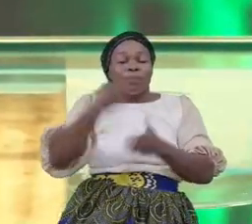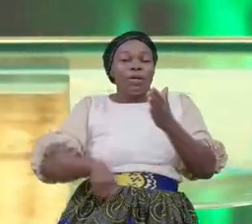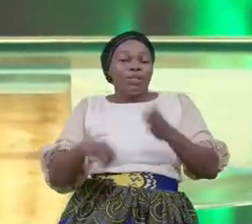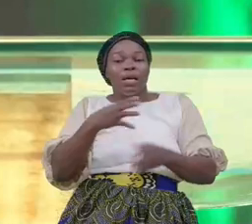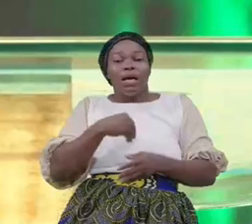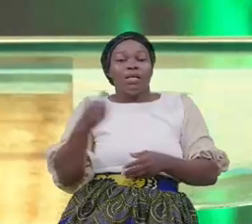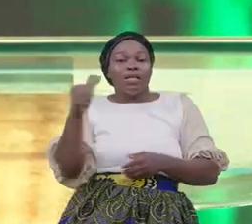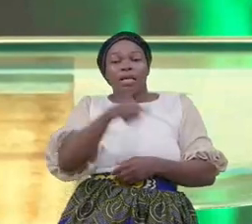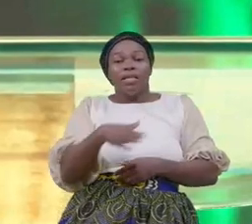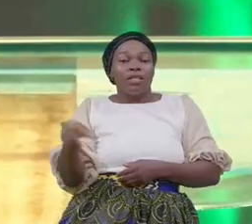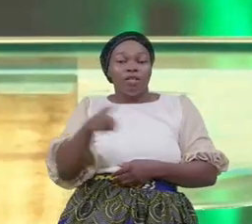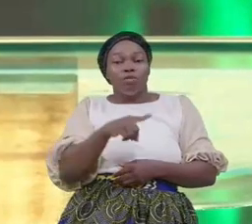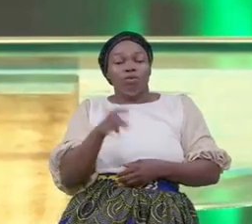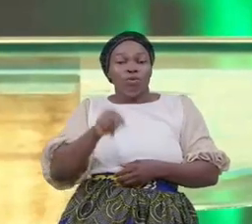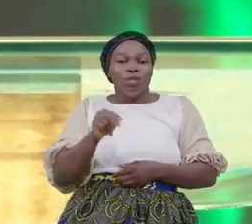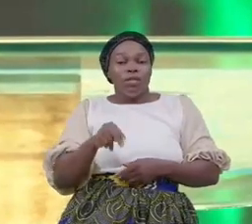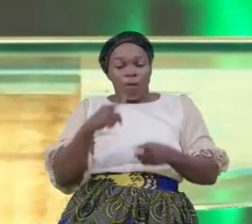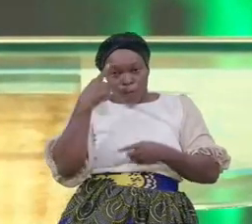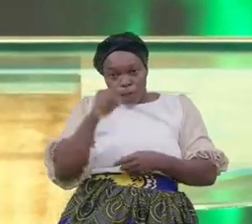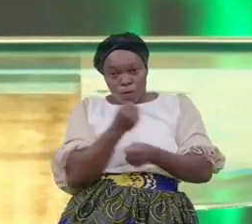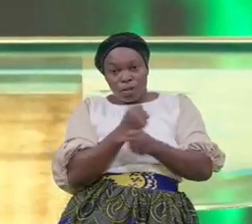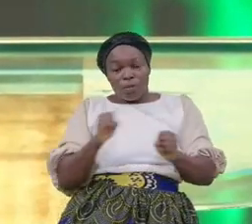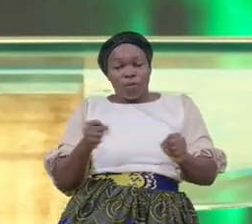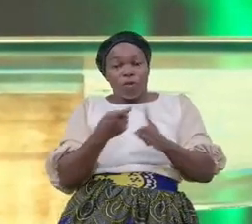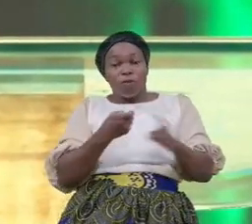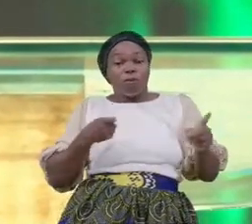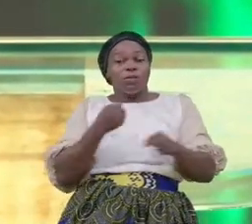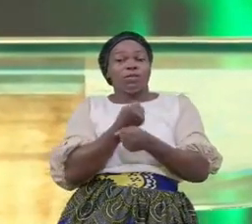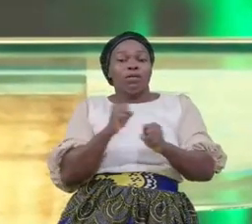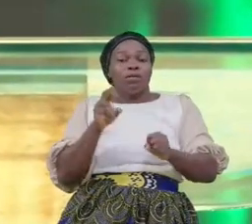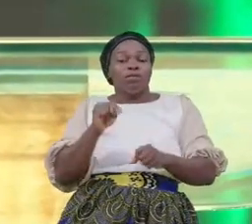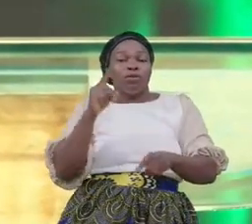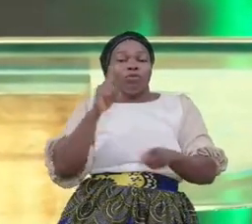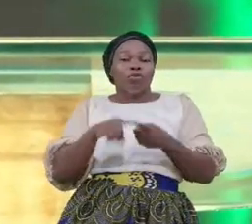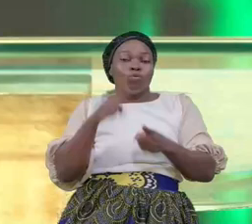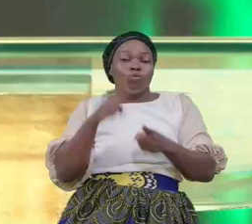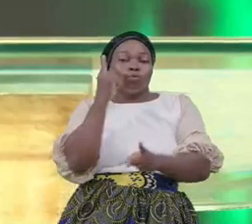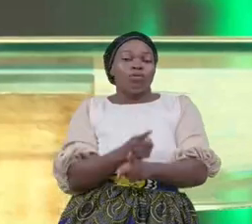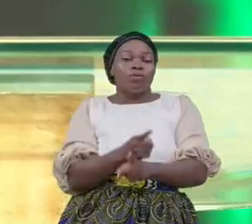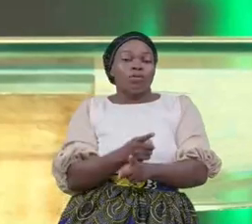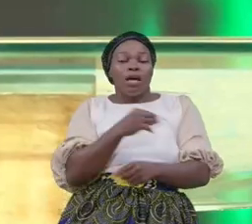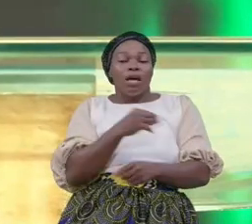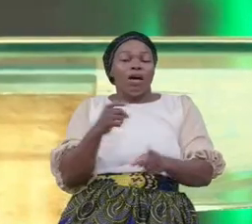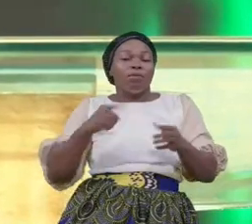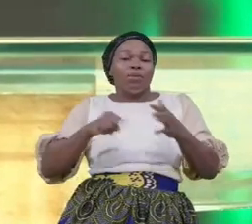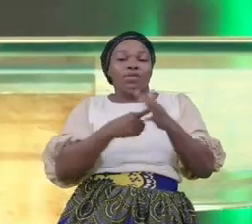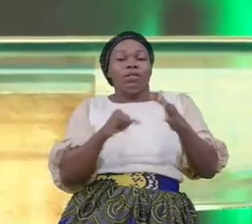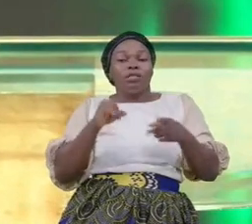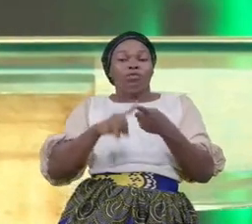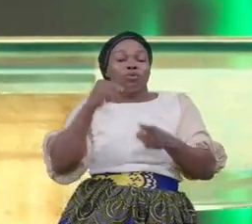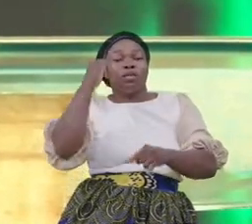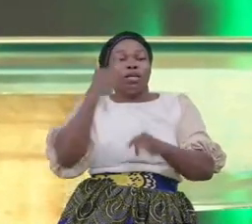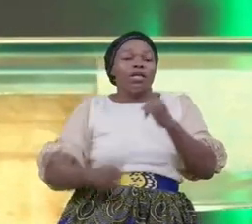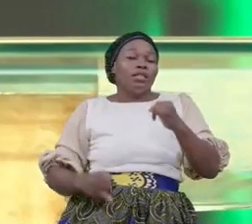avez besoin du salut à la glorification, de la justification, au couronnement, du commencement jusqu'à la